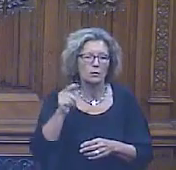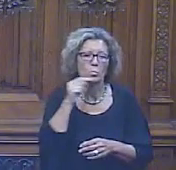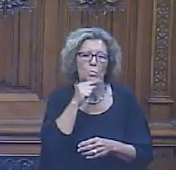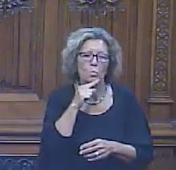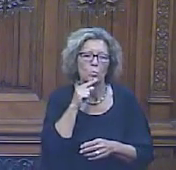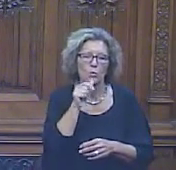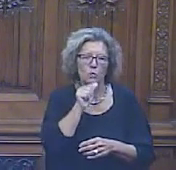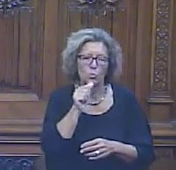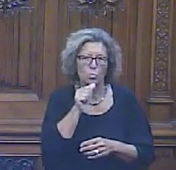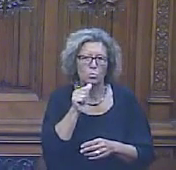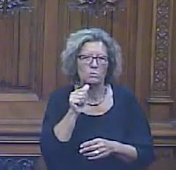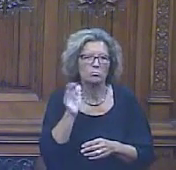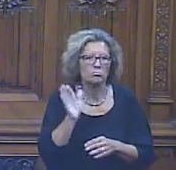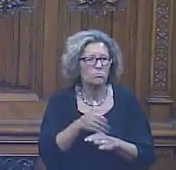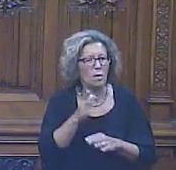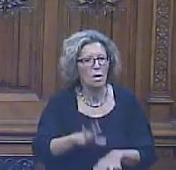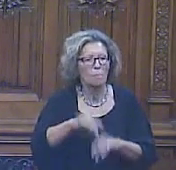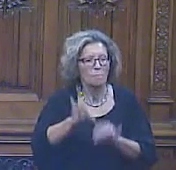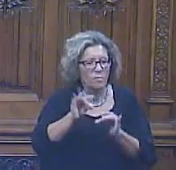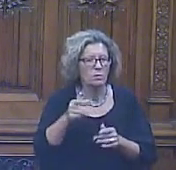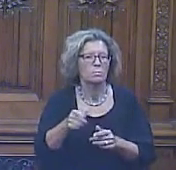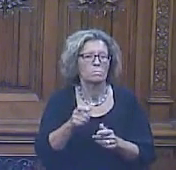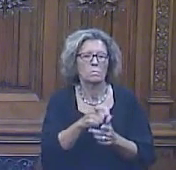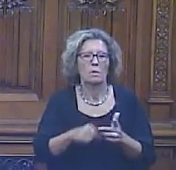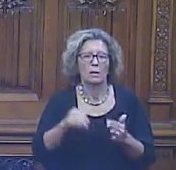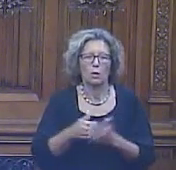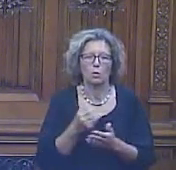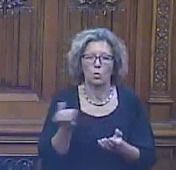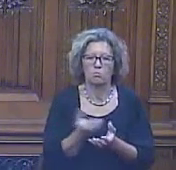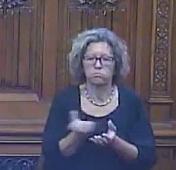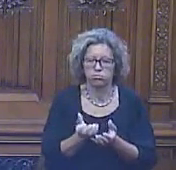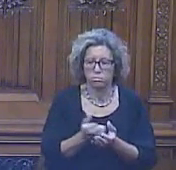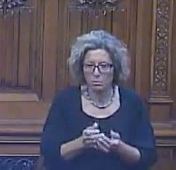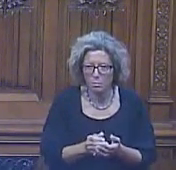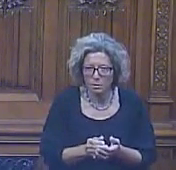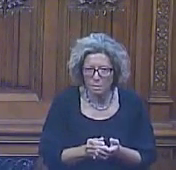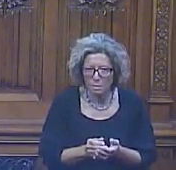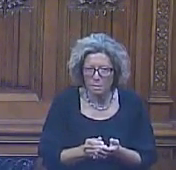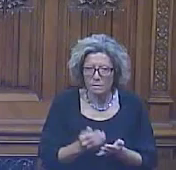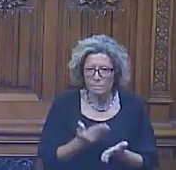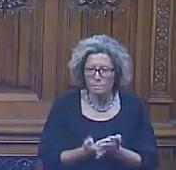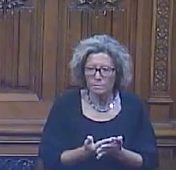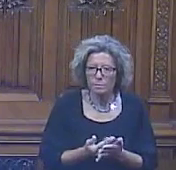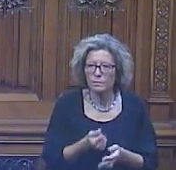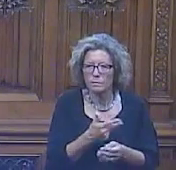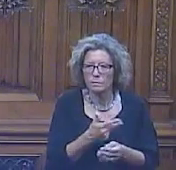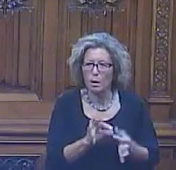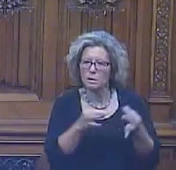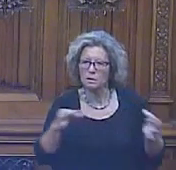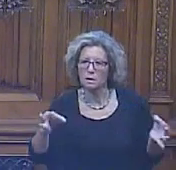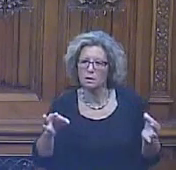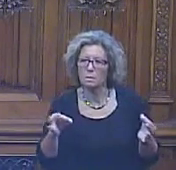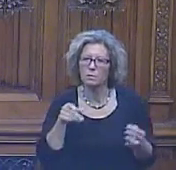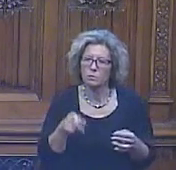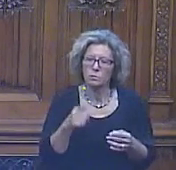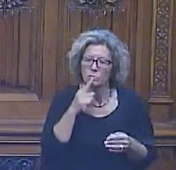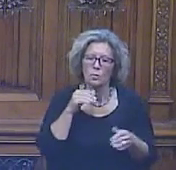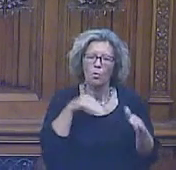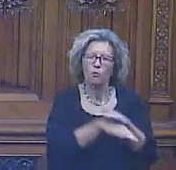abzuwählen und die Karten werden neu gemischt. Meine Damen und Herren, und jetzt einige Sätze